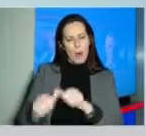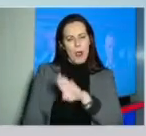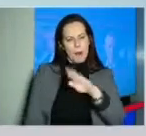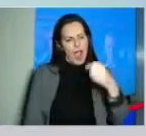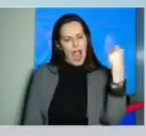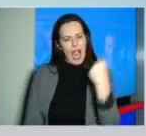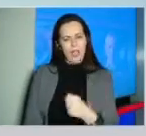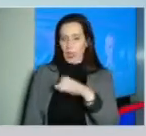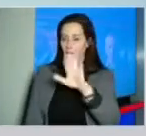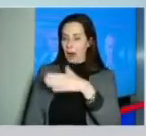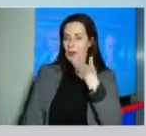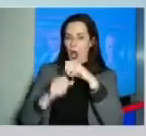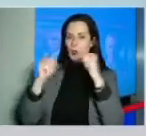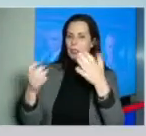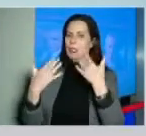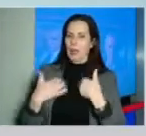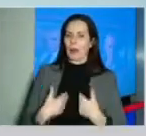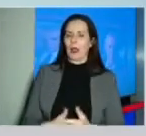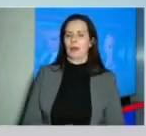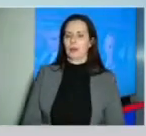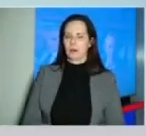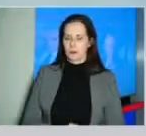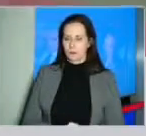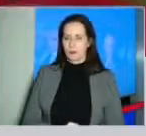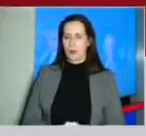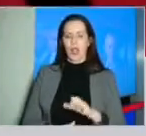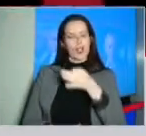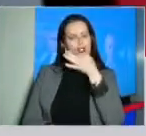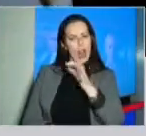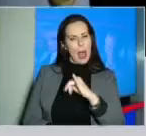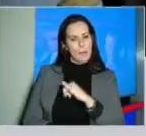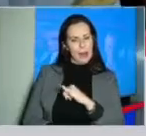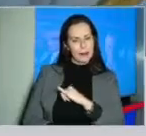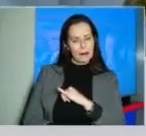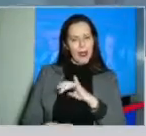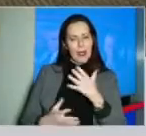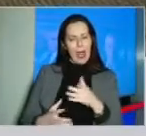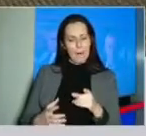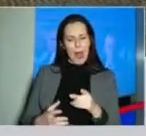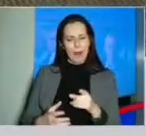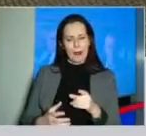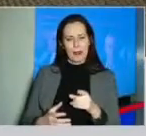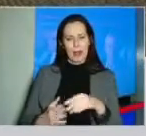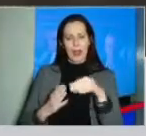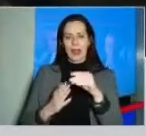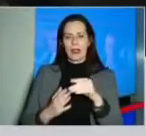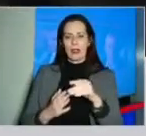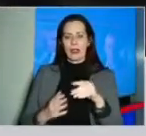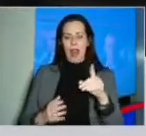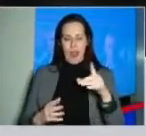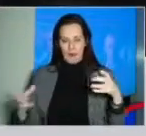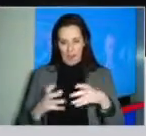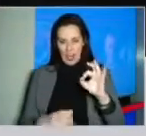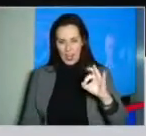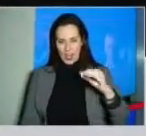יעדות התורה. אז בוא תסרטט את הקואליציה הזאת. וזאת השאלה באמת מעניינת, כי כמה שהמפלגה, הרשימה, כחול לבן, תביא בסופו